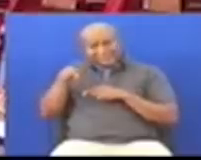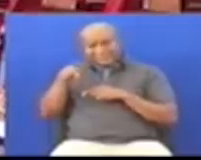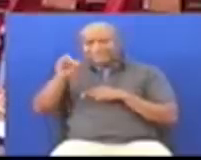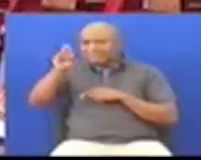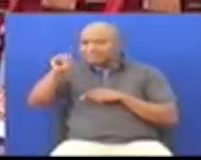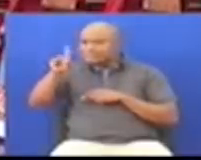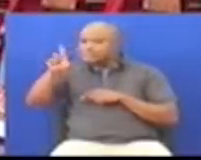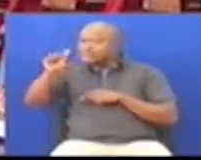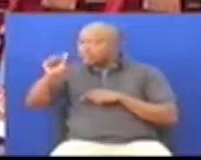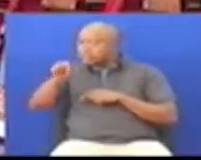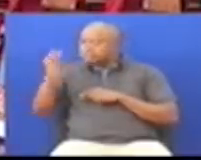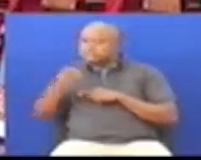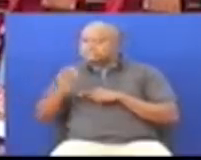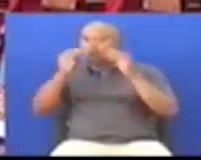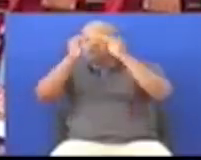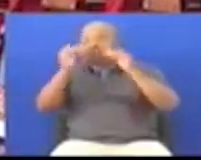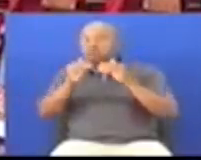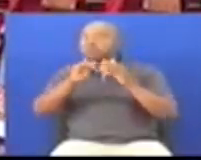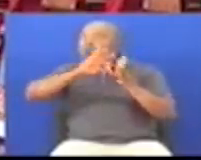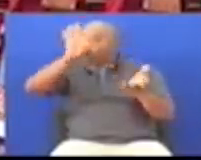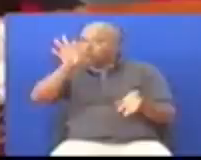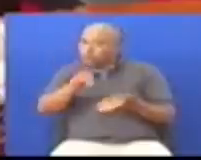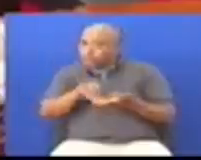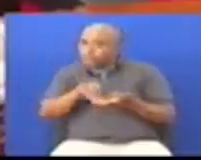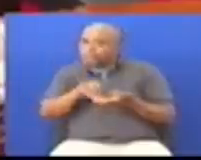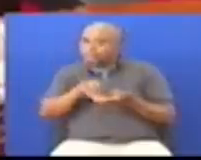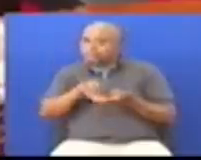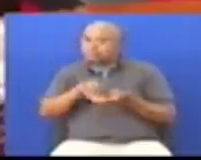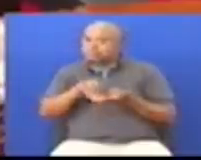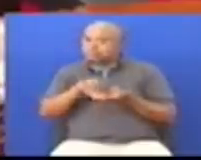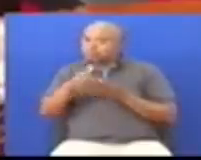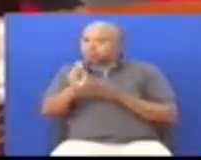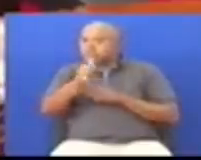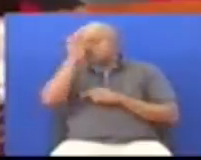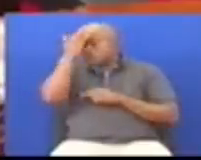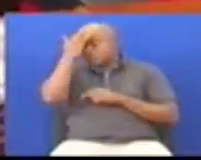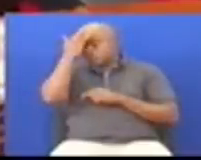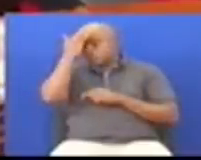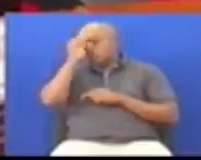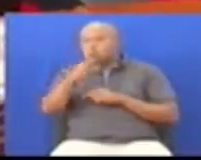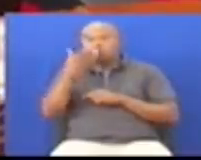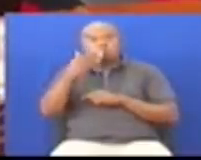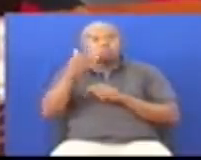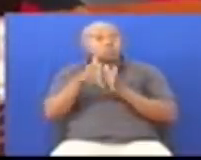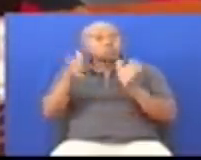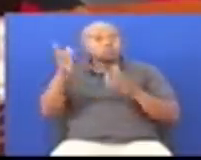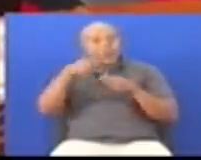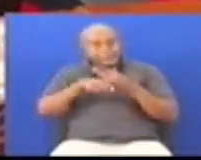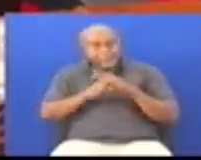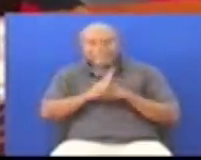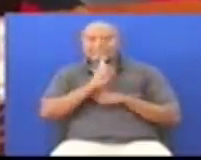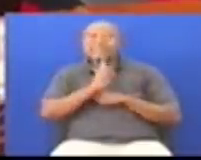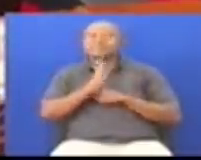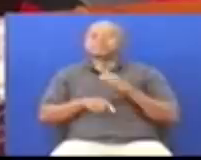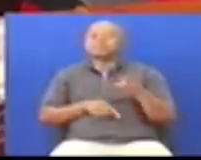kwa ujumla, utajua nini umuhimu wa TAMISEMI kwenye NIDA.